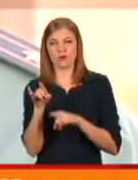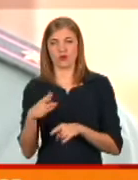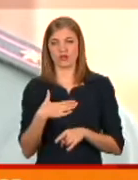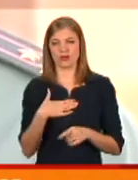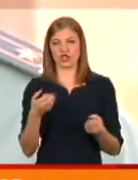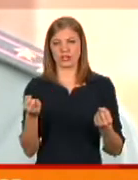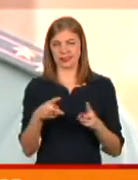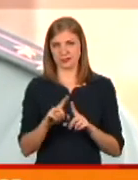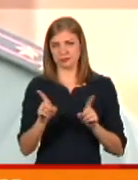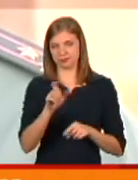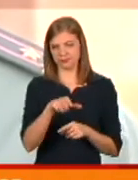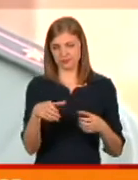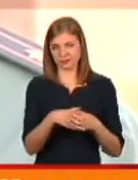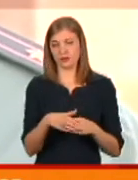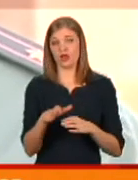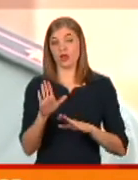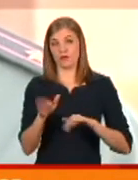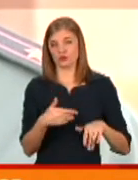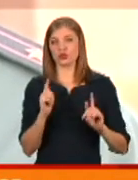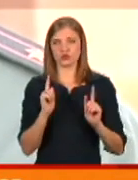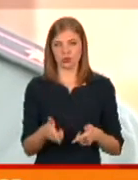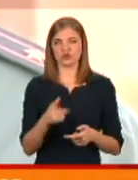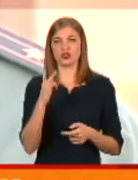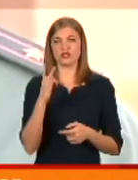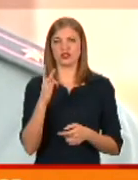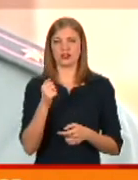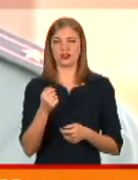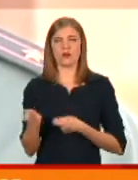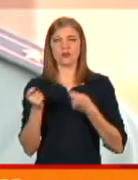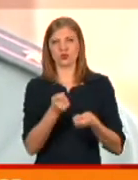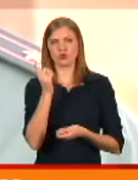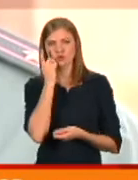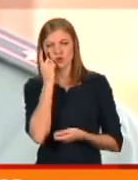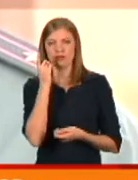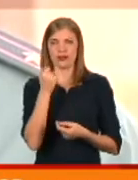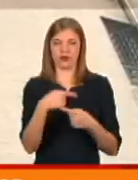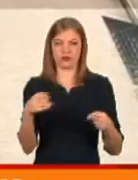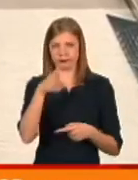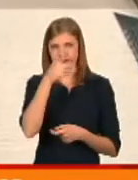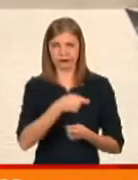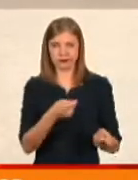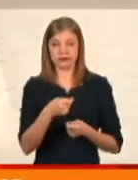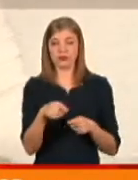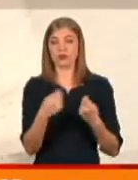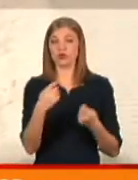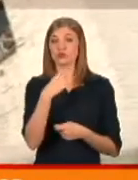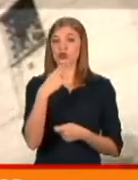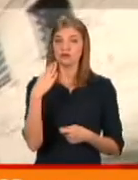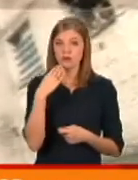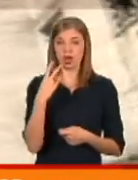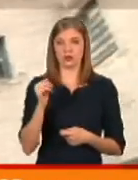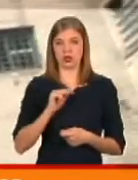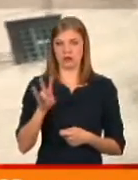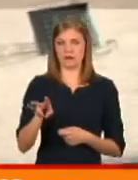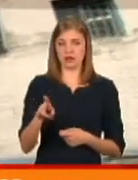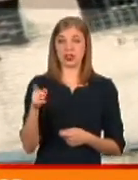нашего спецконтингента. Після чого соглашаються на той же пронос мобільного телефону і всіх остальних предметів. Порушень багато, а тримають на